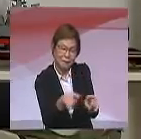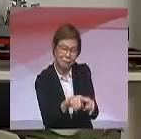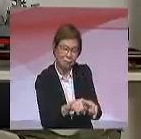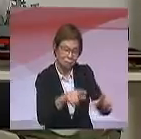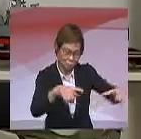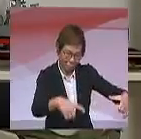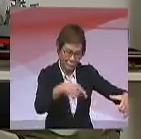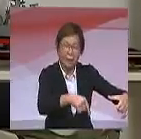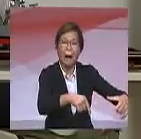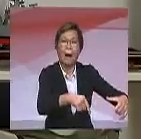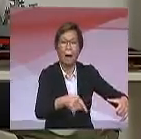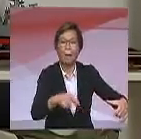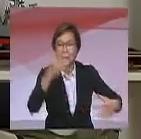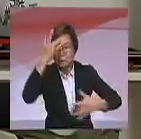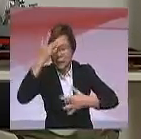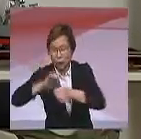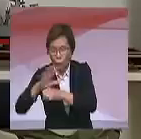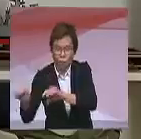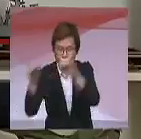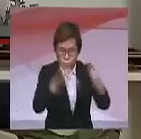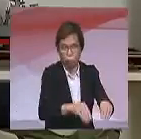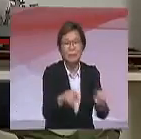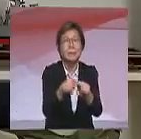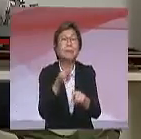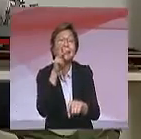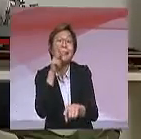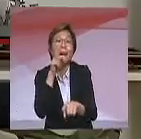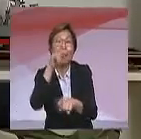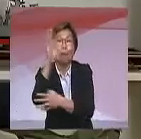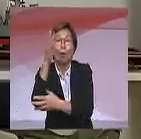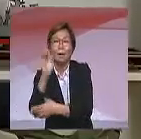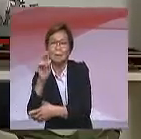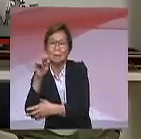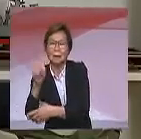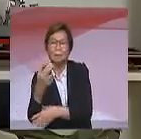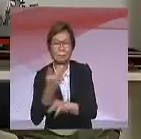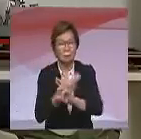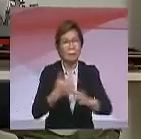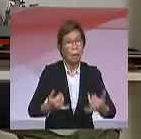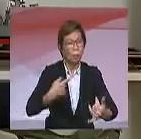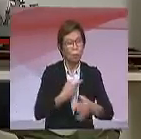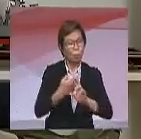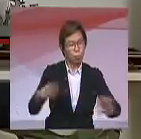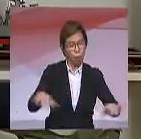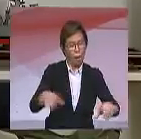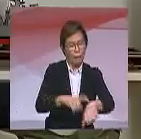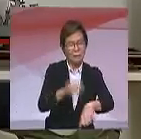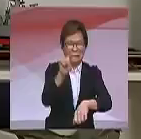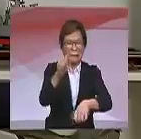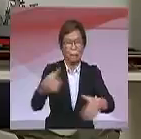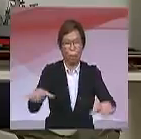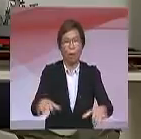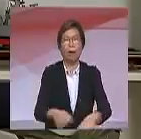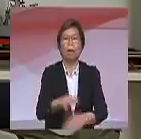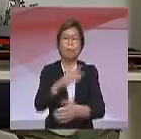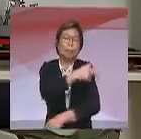Pokok Sena, Kedah sebelum ini, dan persediaan akan dilakukan dalam masa yang terdekat. Mengenai